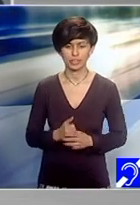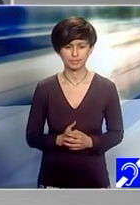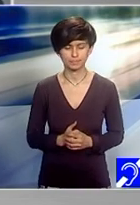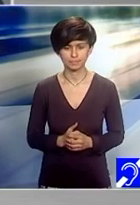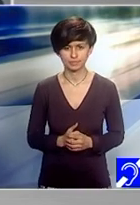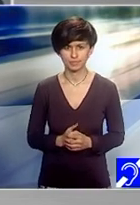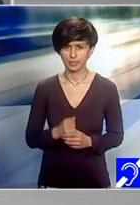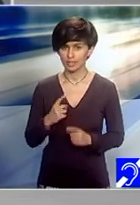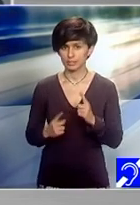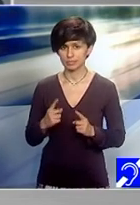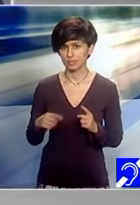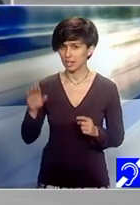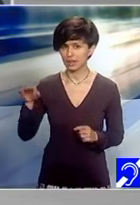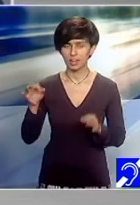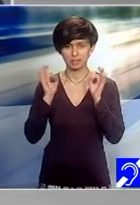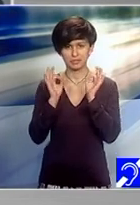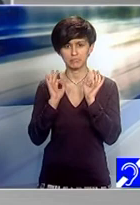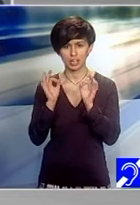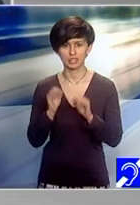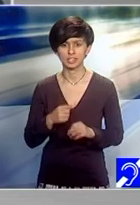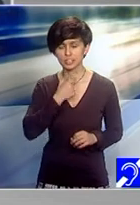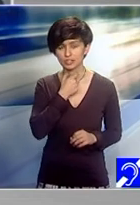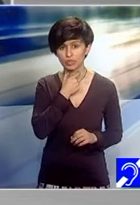ai calități vocale, să fii cântăreț.